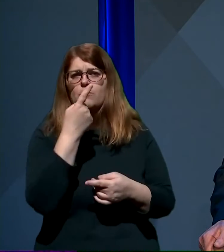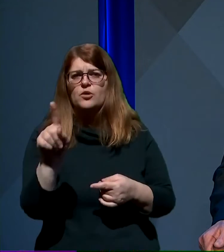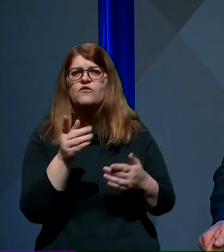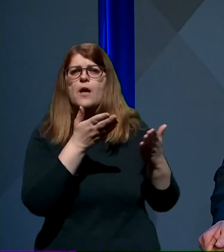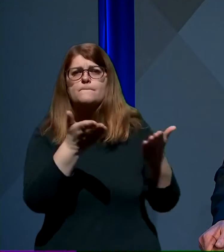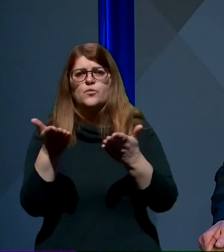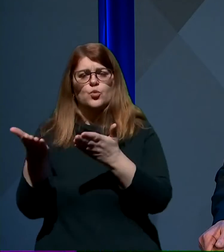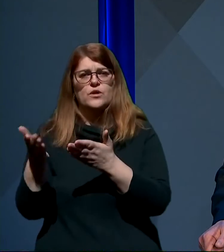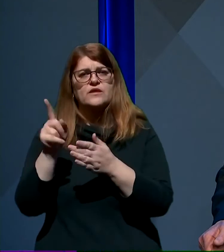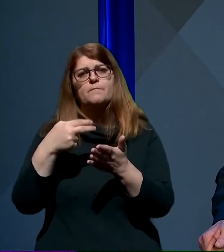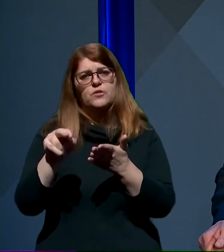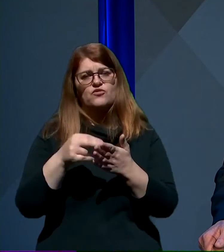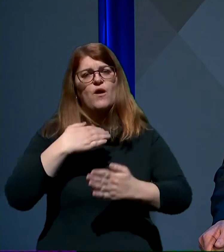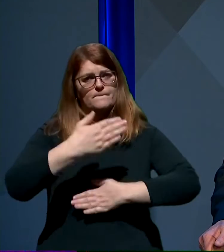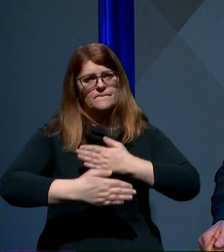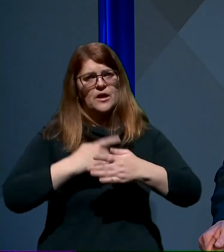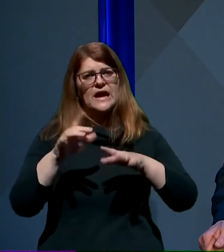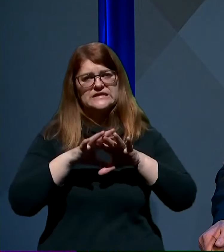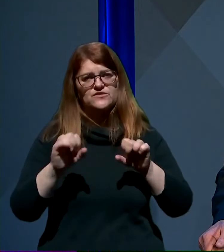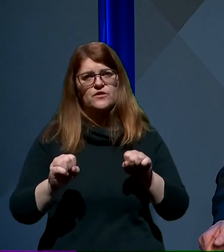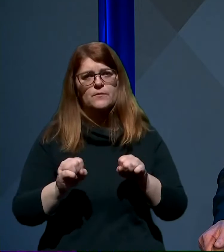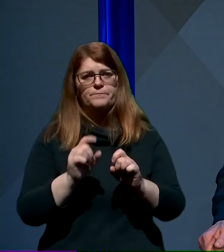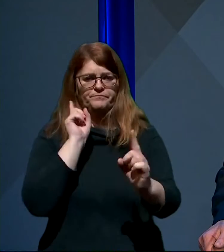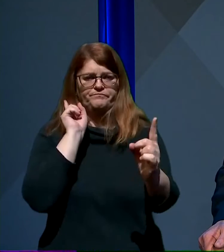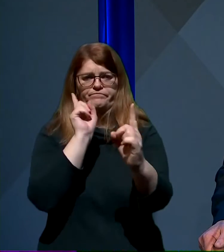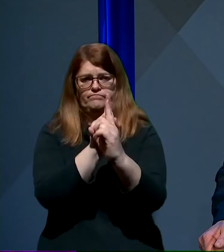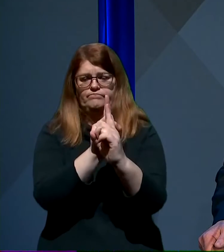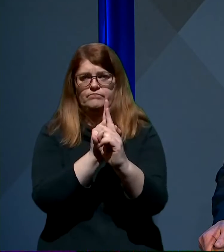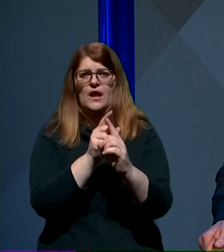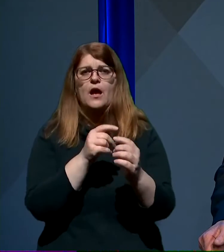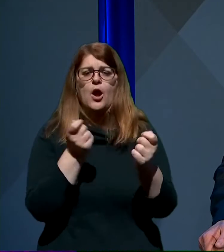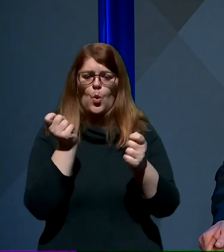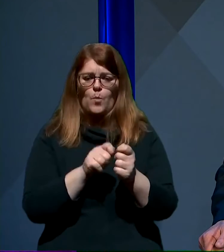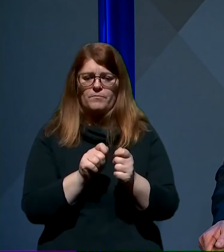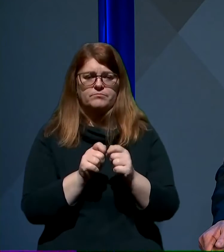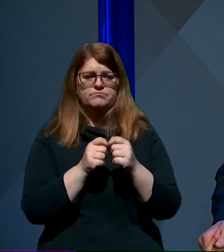ponujanje in prodajanje blaga in storitev neposredno potrošnikom.